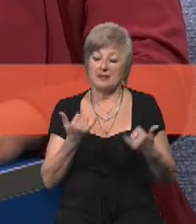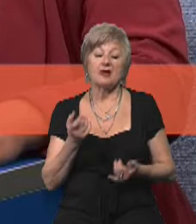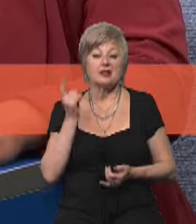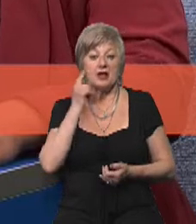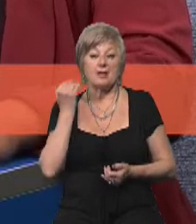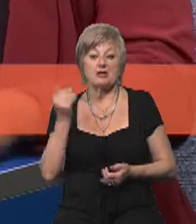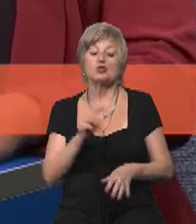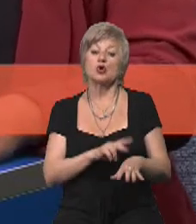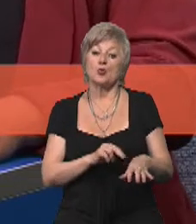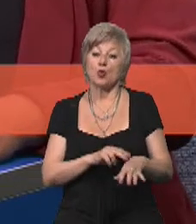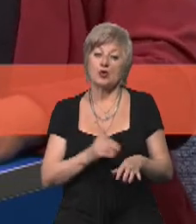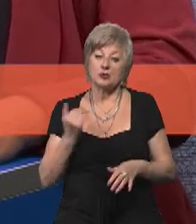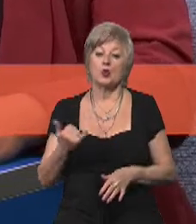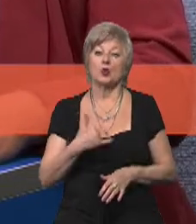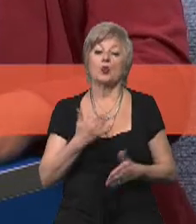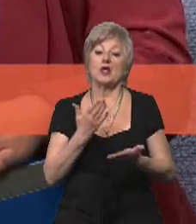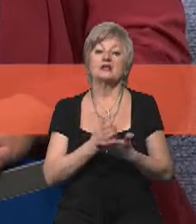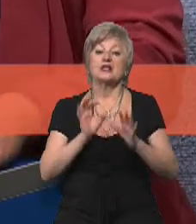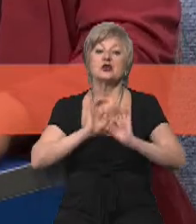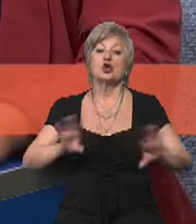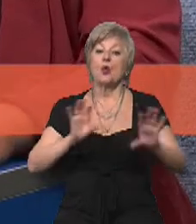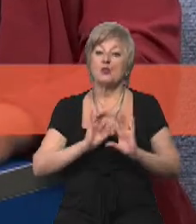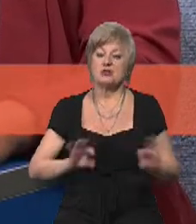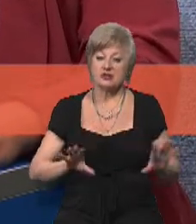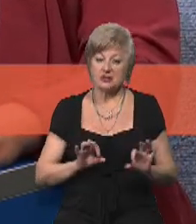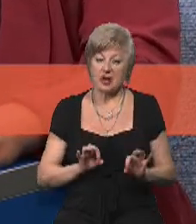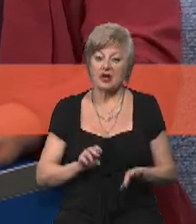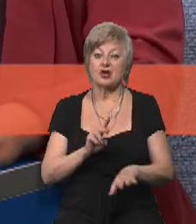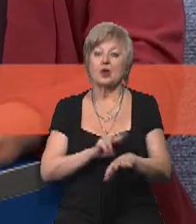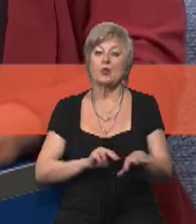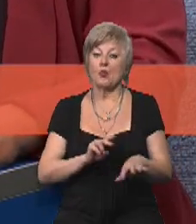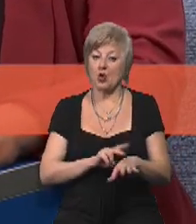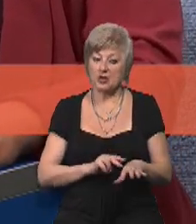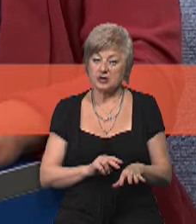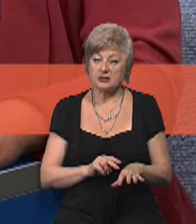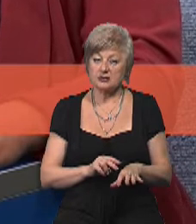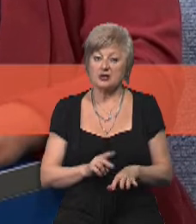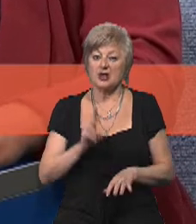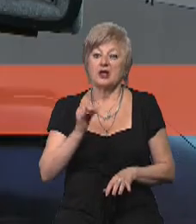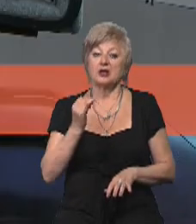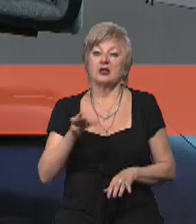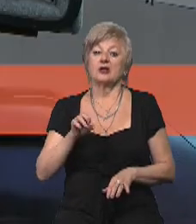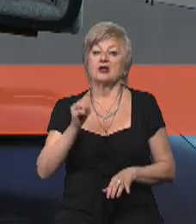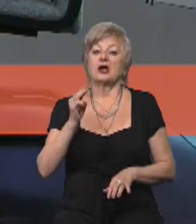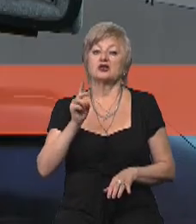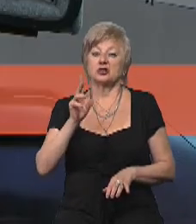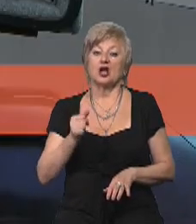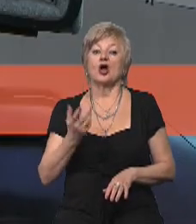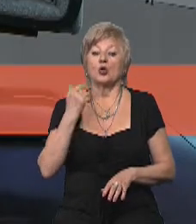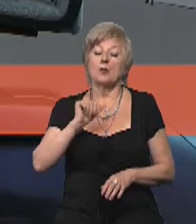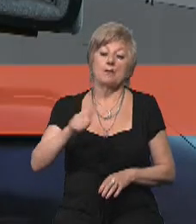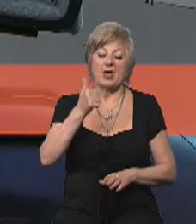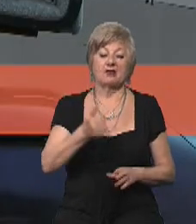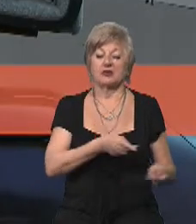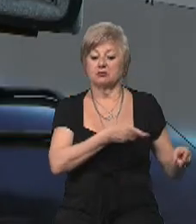послухаємо поліціянта. Давайте. У нас є коментар поліцейського Дениса Кияшка. Він першим прибув на виклик саме